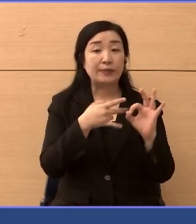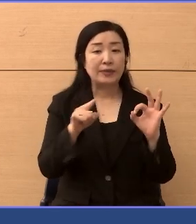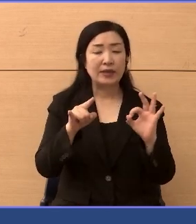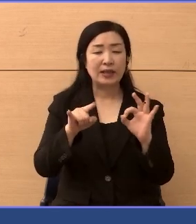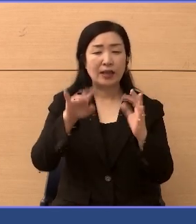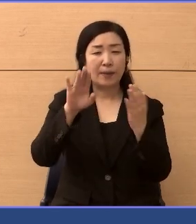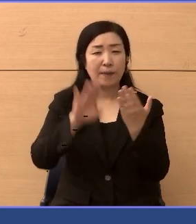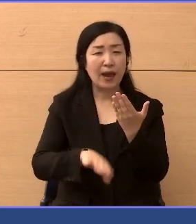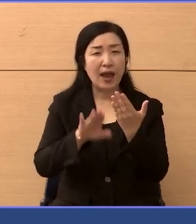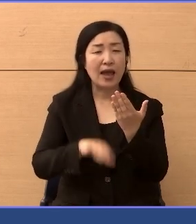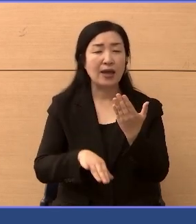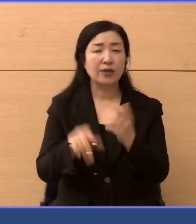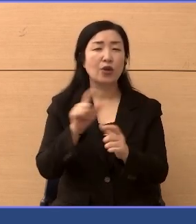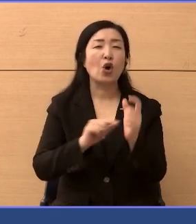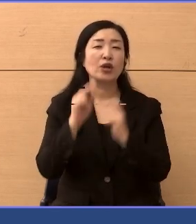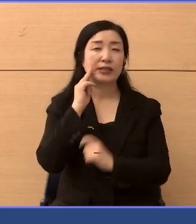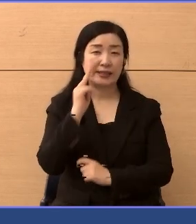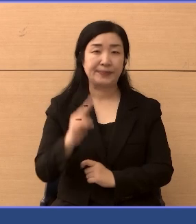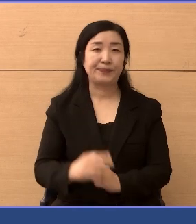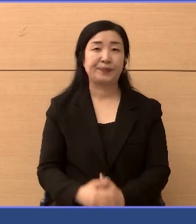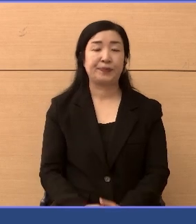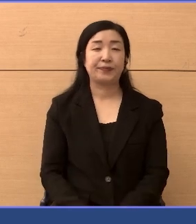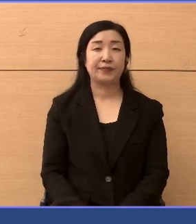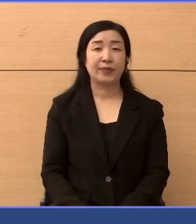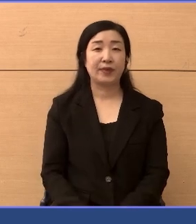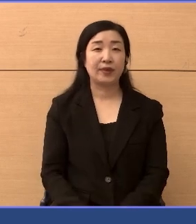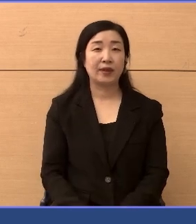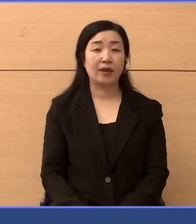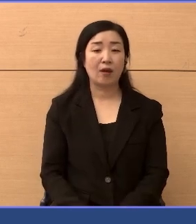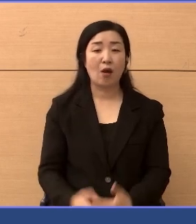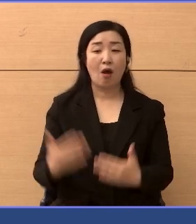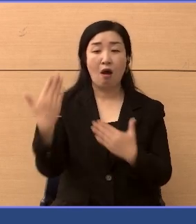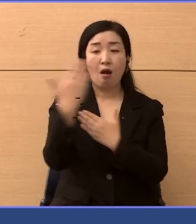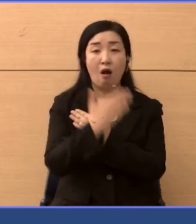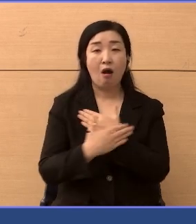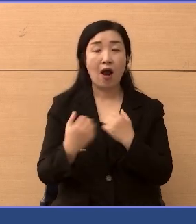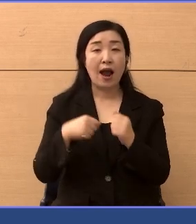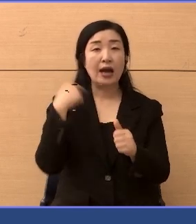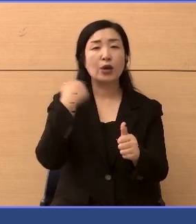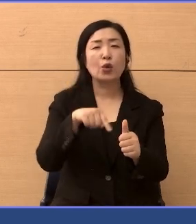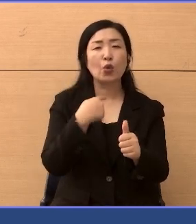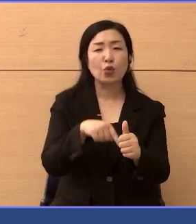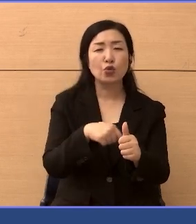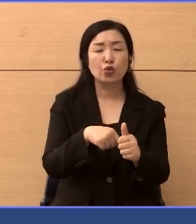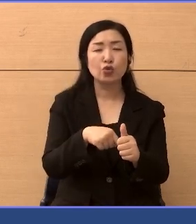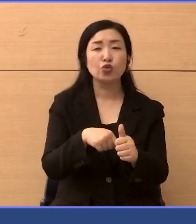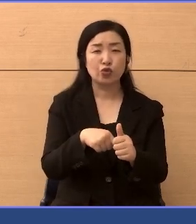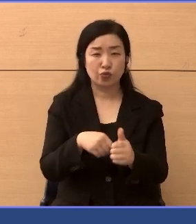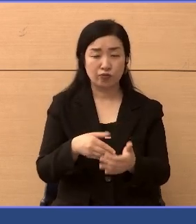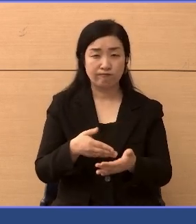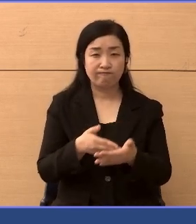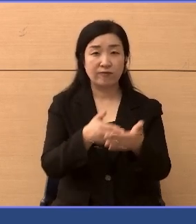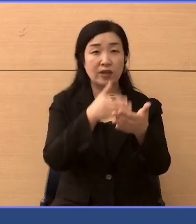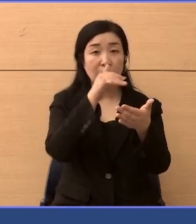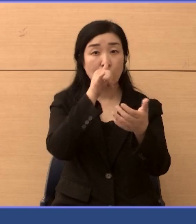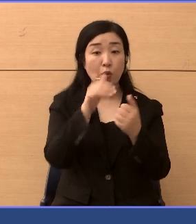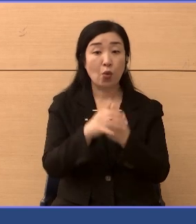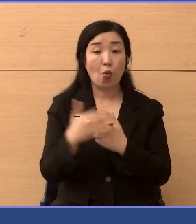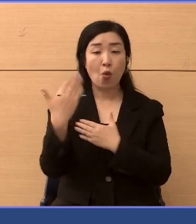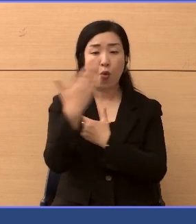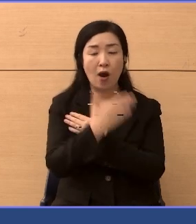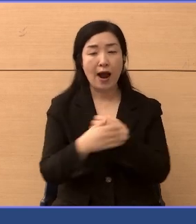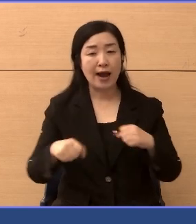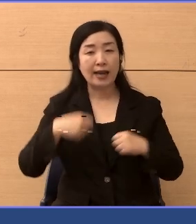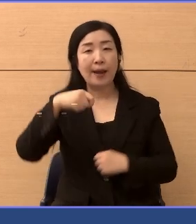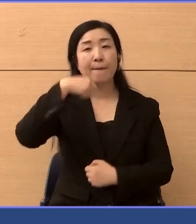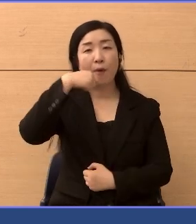말 더더욱 that 그렇는데요. the individual 그렇기 때문에 understands 우리가 the importance of 건강교육, eating 보건교육을 healthily, 시행을 해서 taking enough exercise, 건강하게